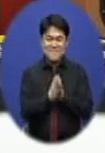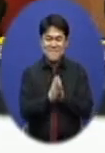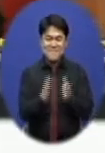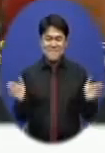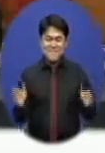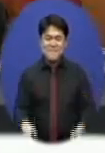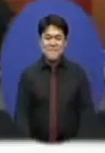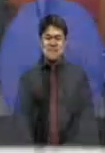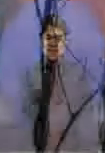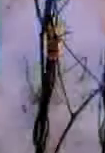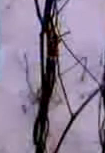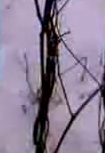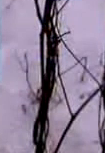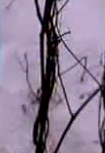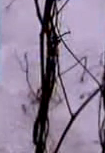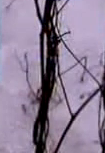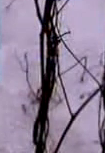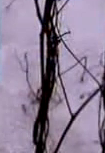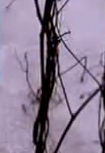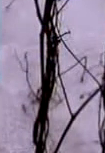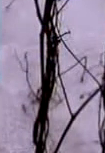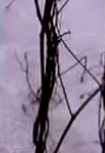음악 주세요.